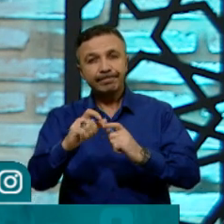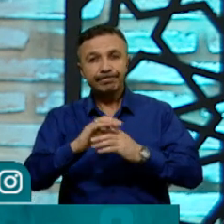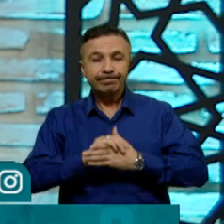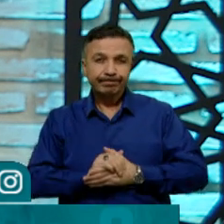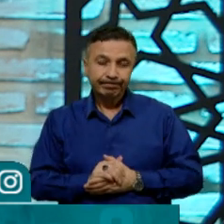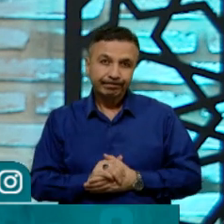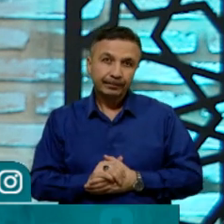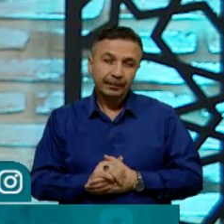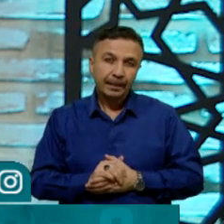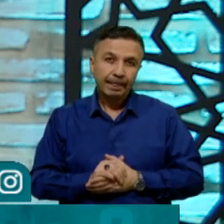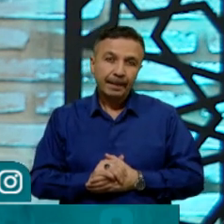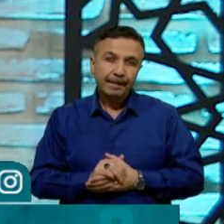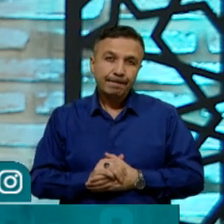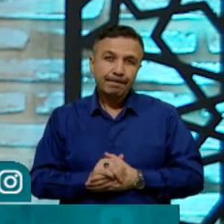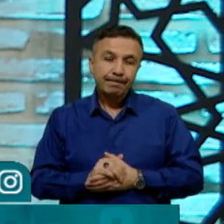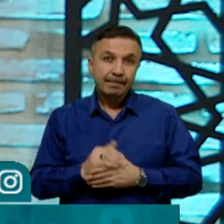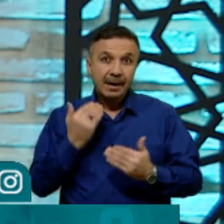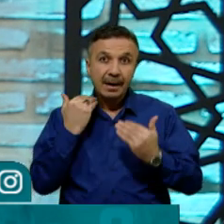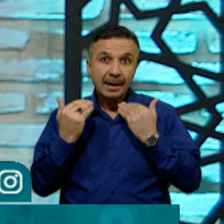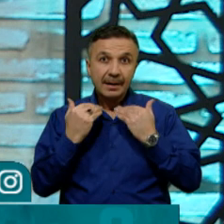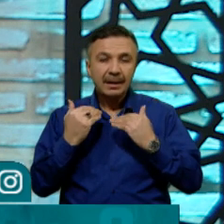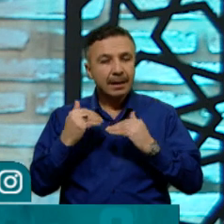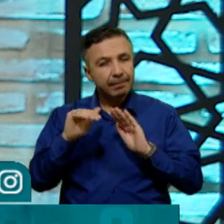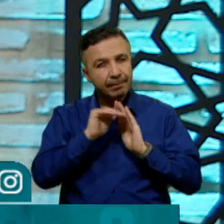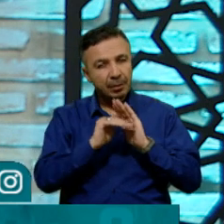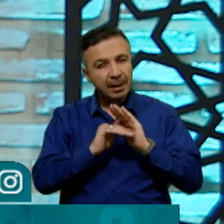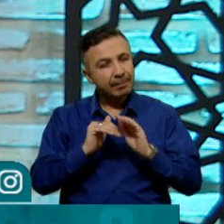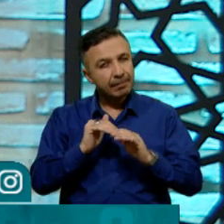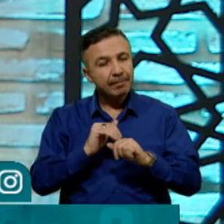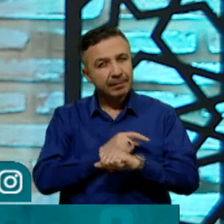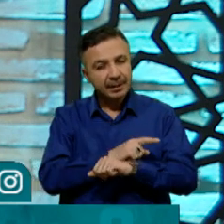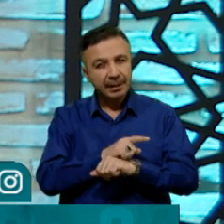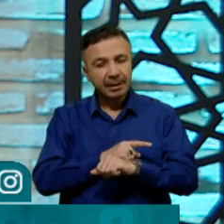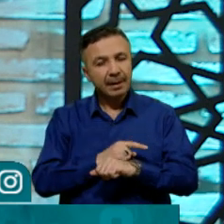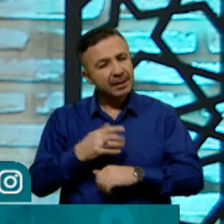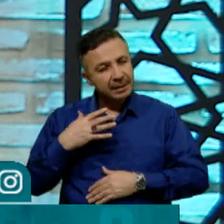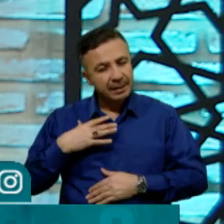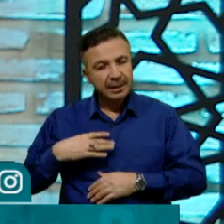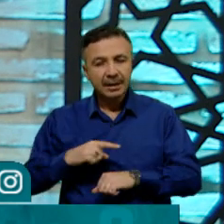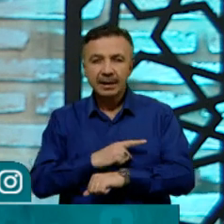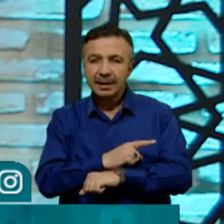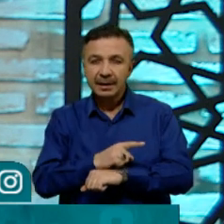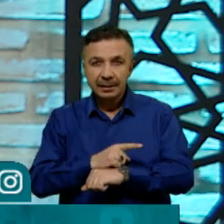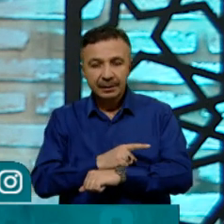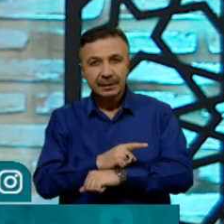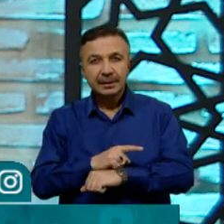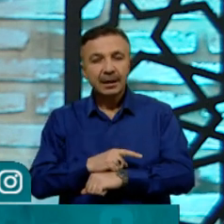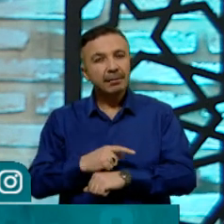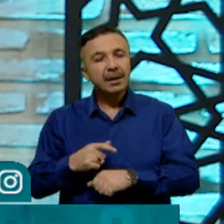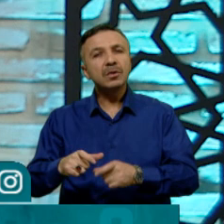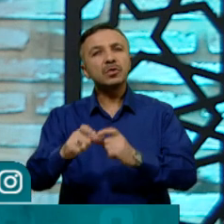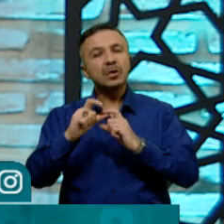diyanet.gov.tr adresi üzerinden hem program esnasında hem de Freddy miz vakit diliminde zaman diliminde